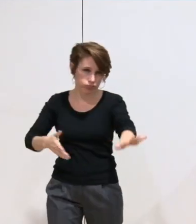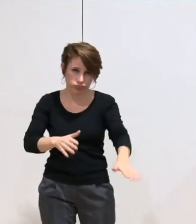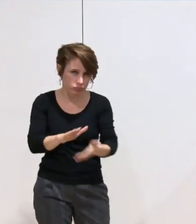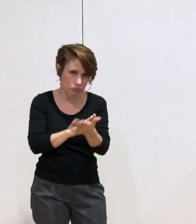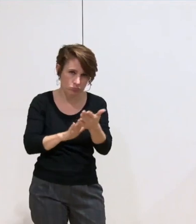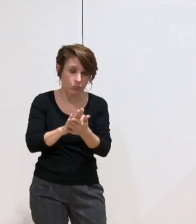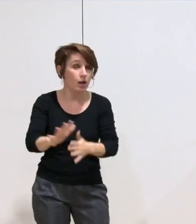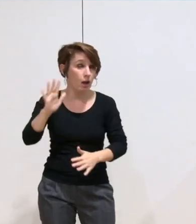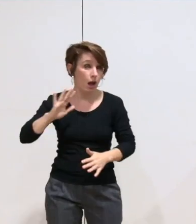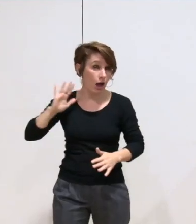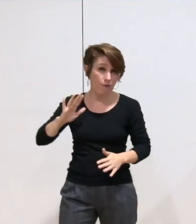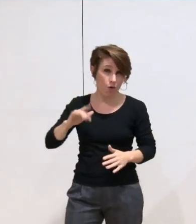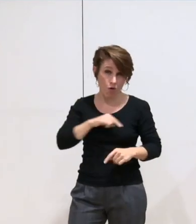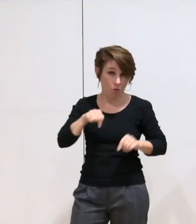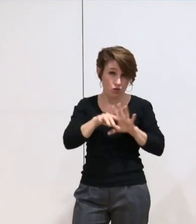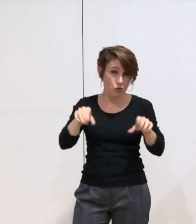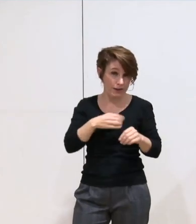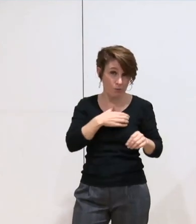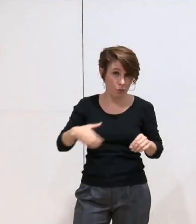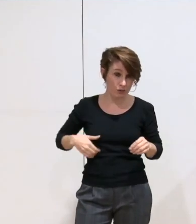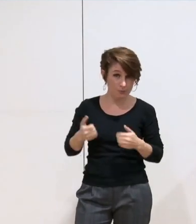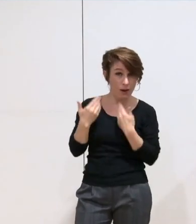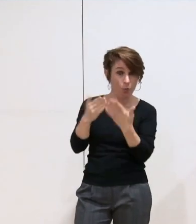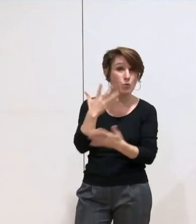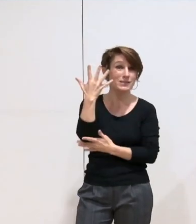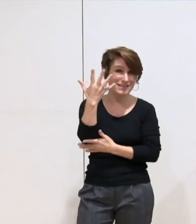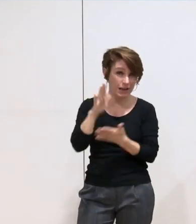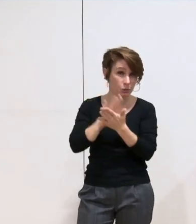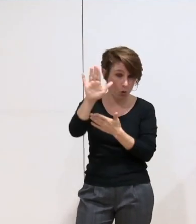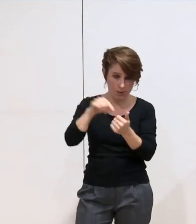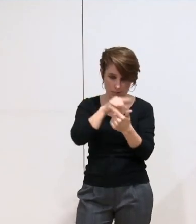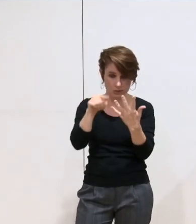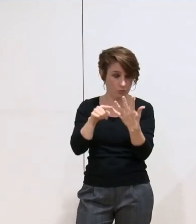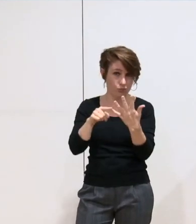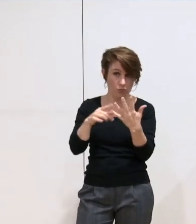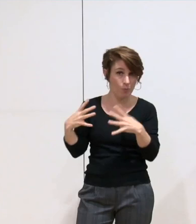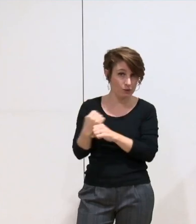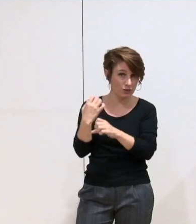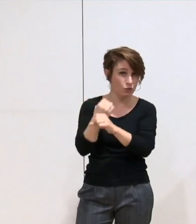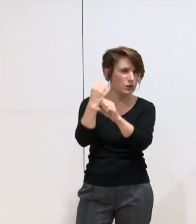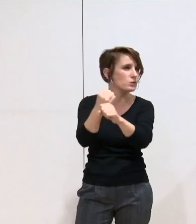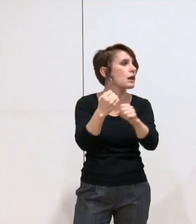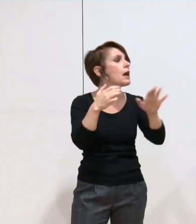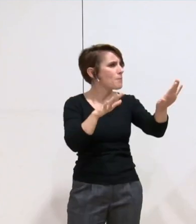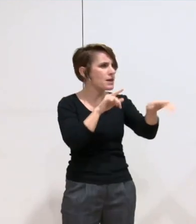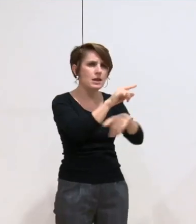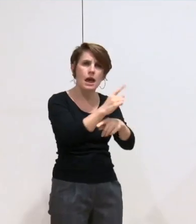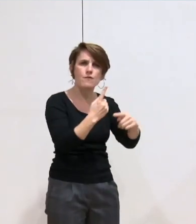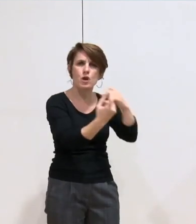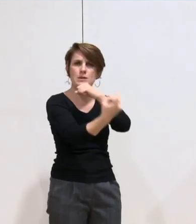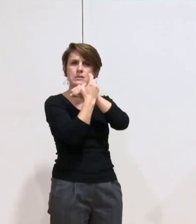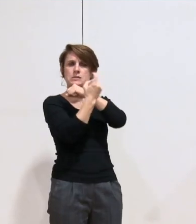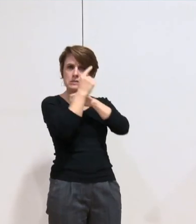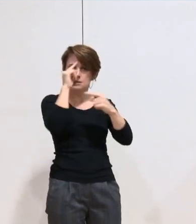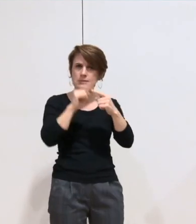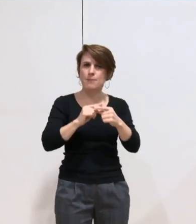de 5 qu'elle avait proposés aux Grenoblois. Mais je vais revenir sur le point du tricycle, puisque ce n'est pas vraiment la